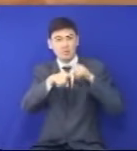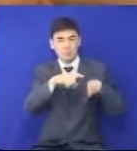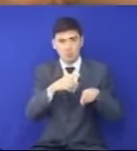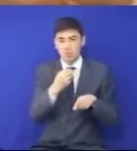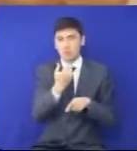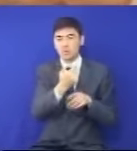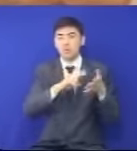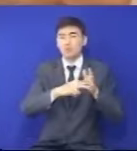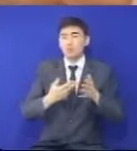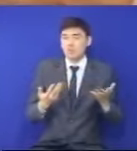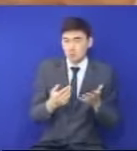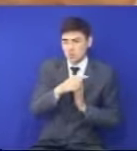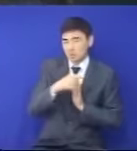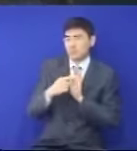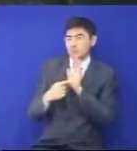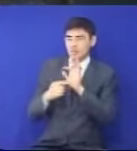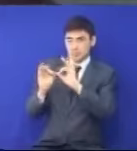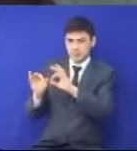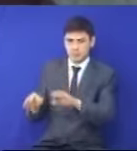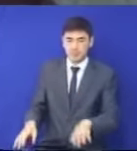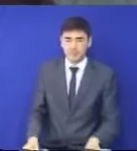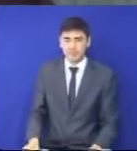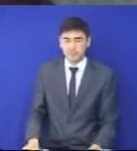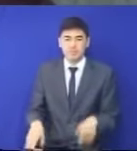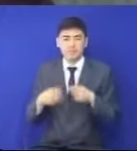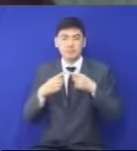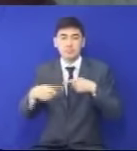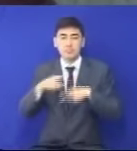алдағы жоспарлармен бөлісті. Алдағы мақсатым